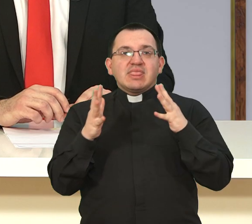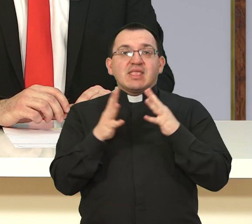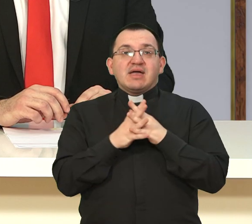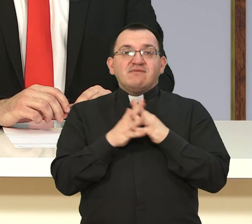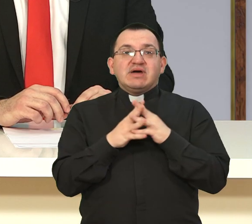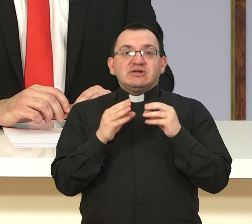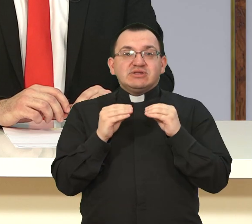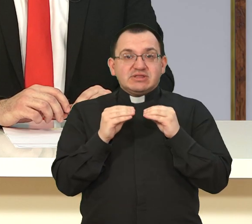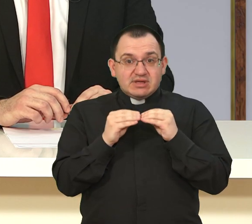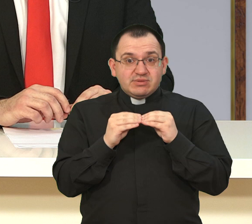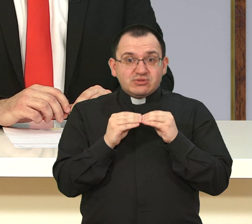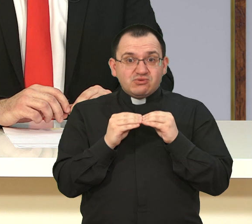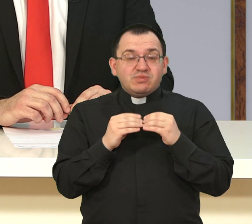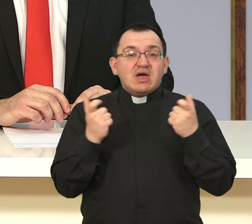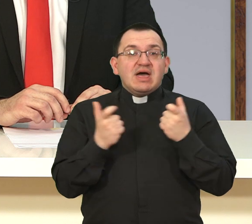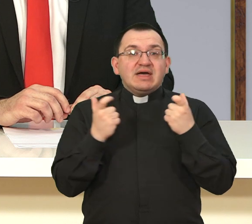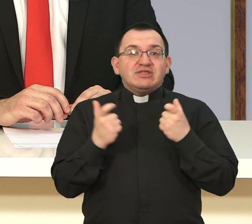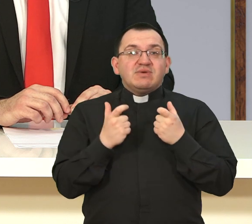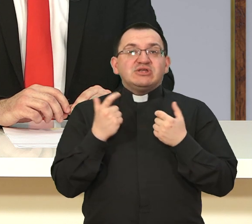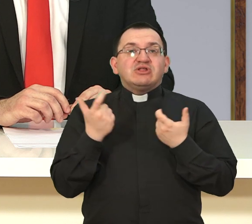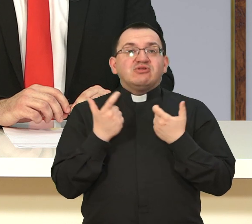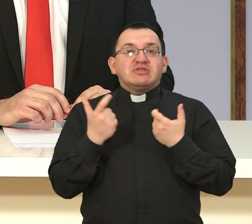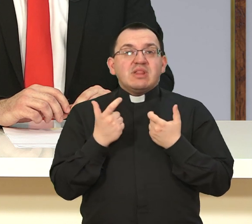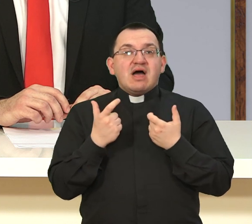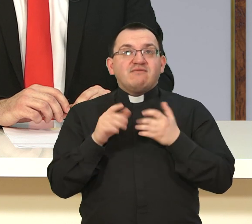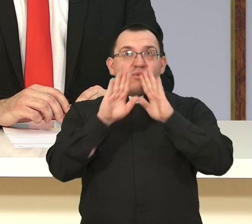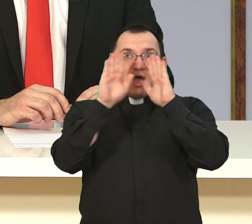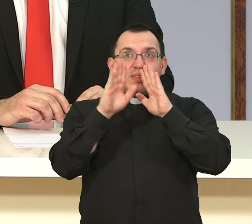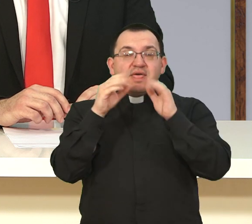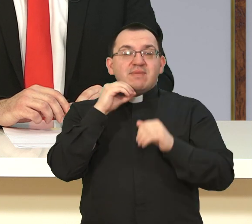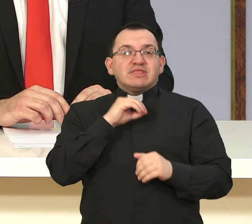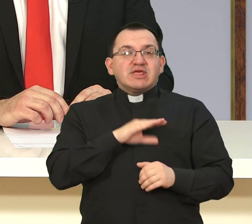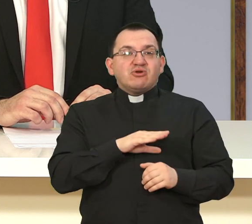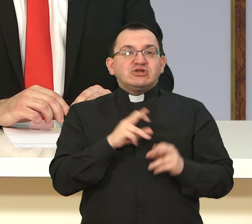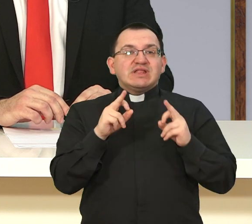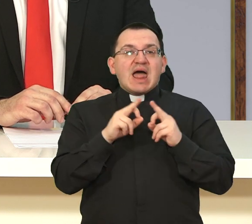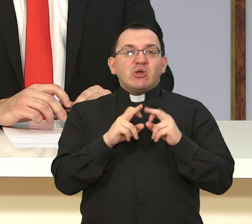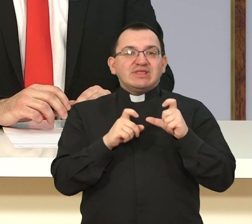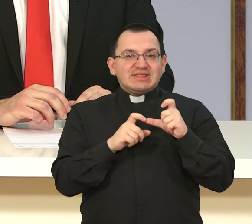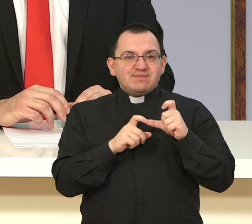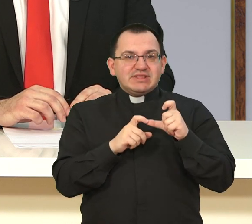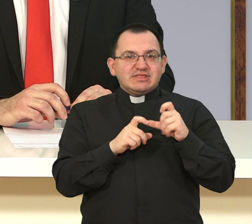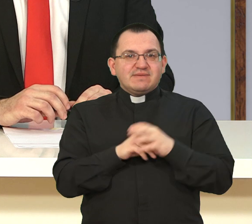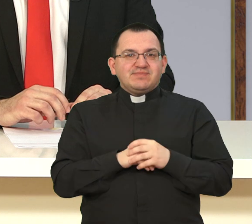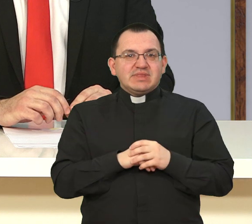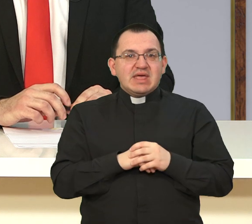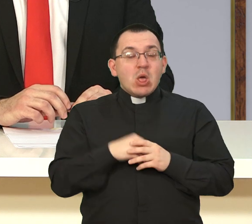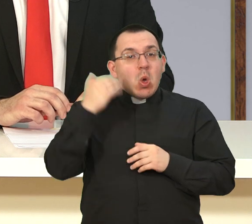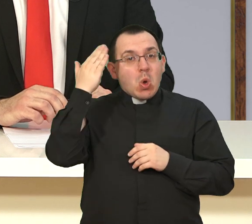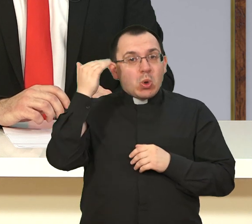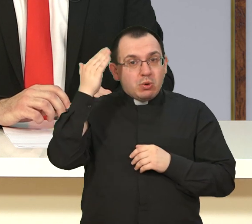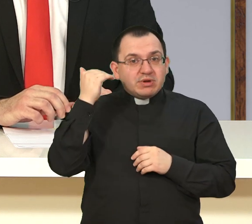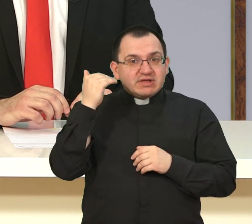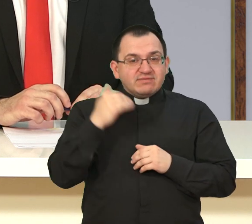U Varaždinskoj biskupiji osobito svečano slavimo nebeski rođendan blaženog Alojzija Stepinca. Tradicionalno